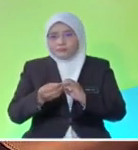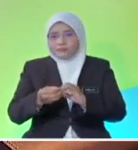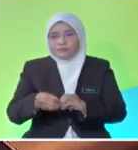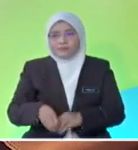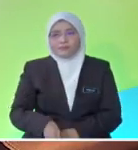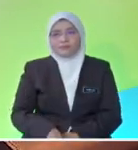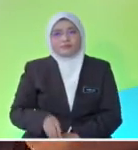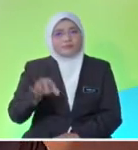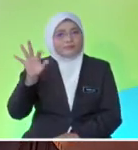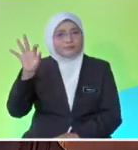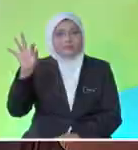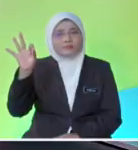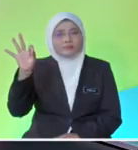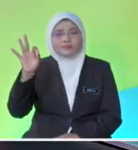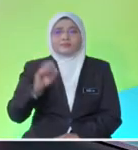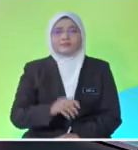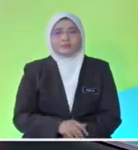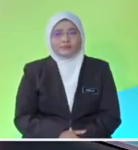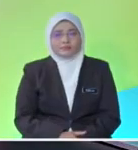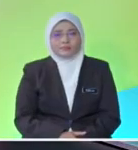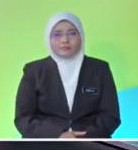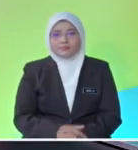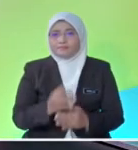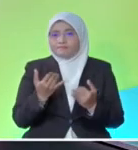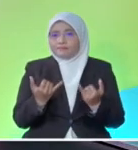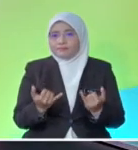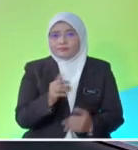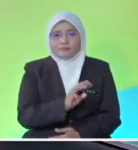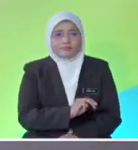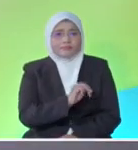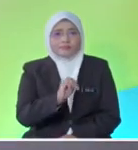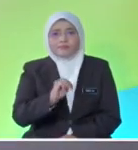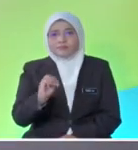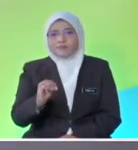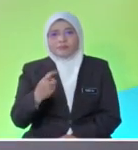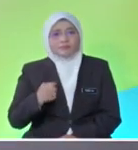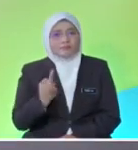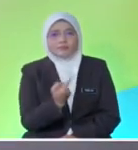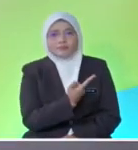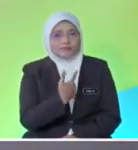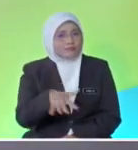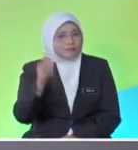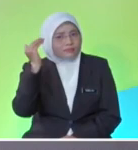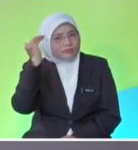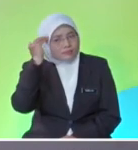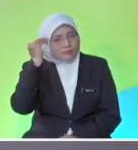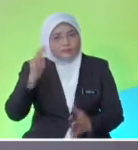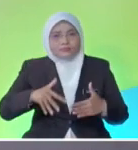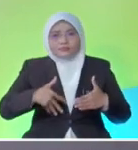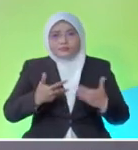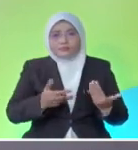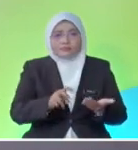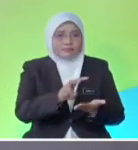dalam kelas. Betul tu cikgu. Sekarang murid-murid kita dah tahu macam mana nak baca muka jam. Dah tahu